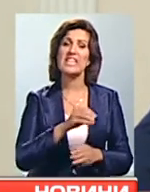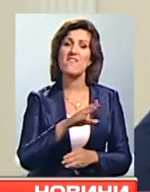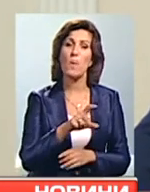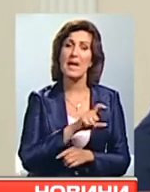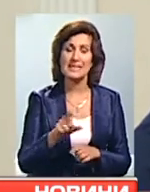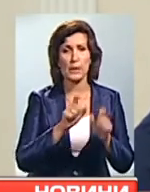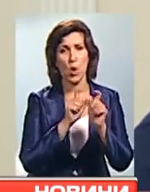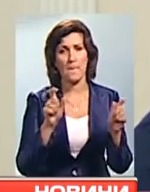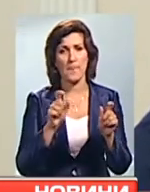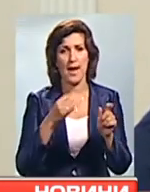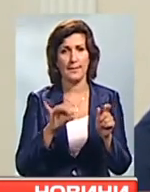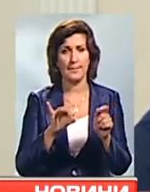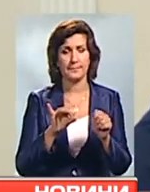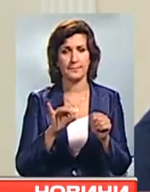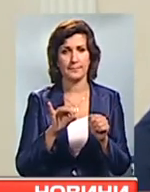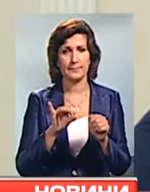європейських компаній.